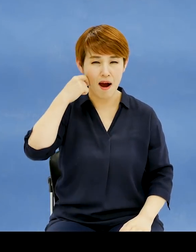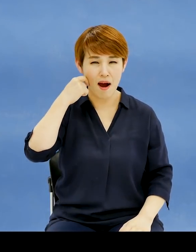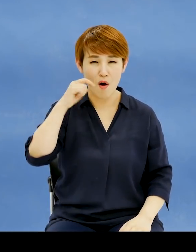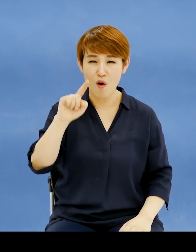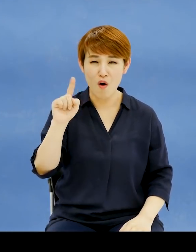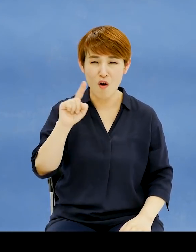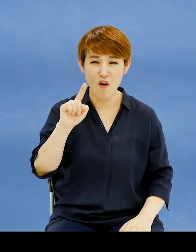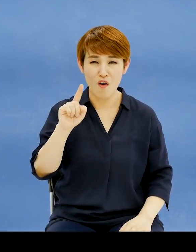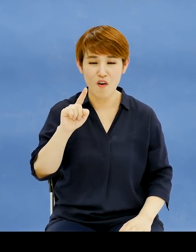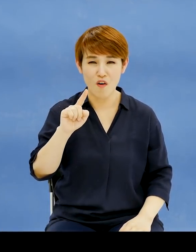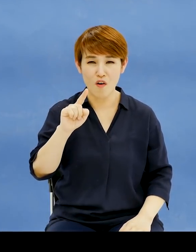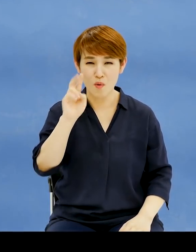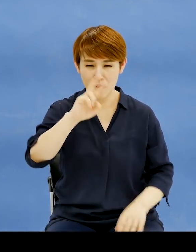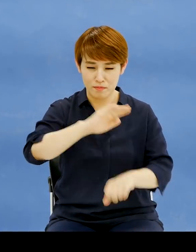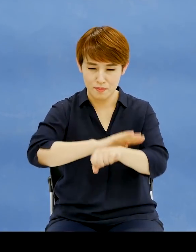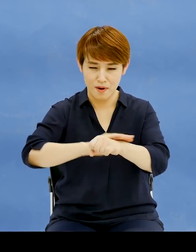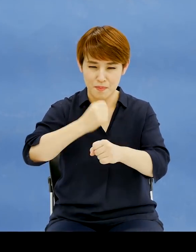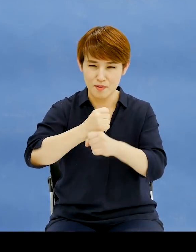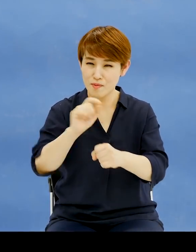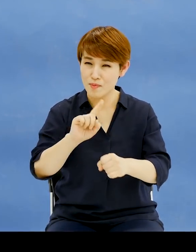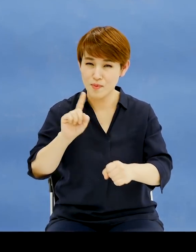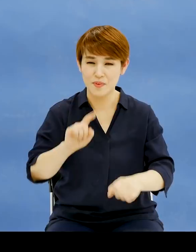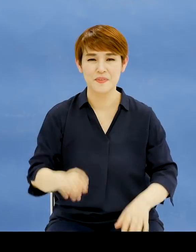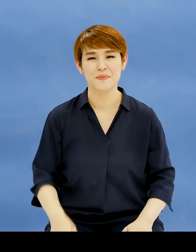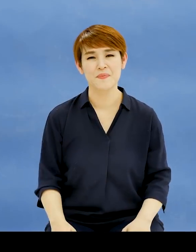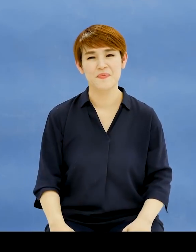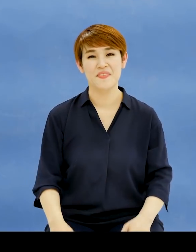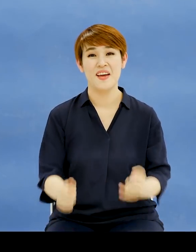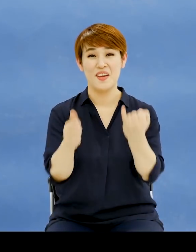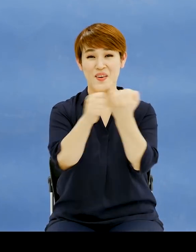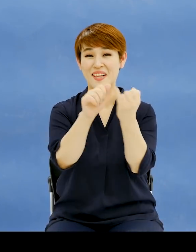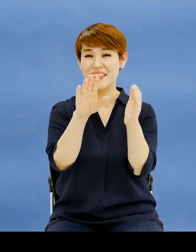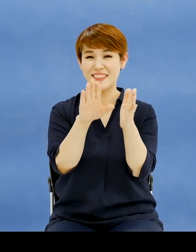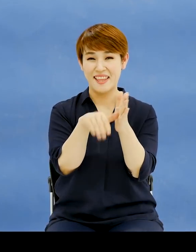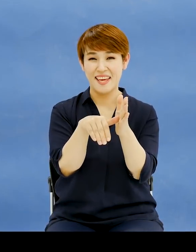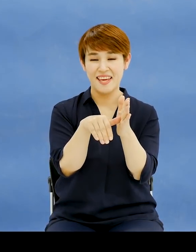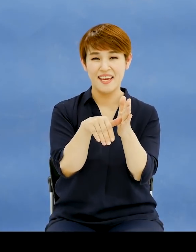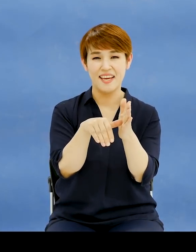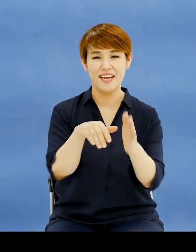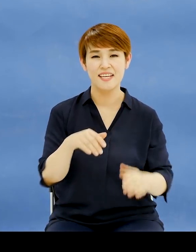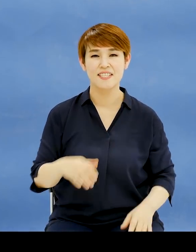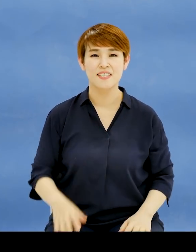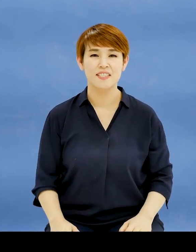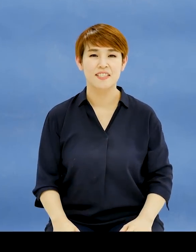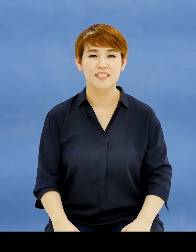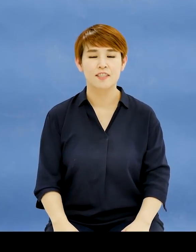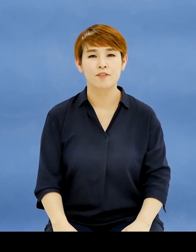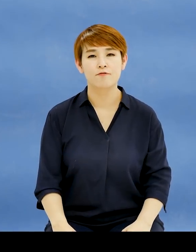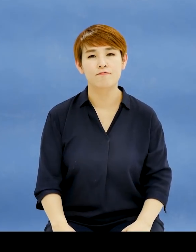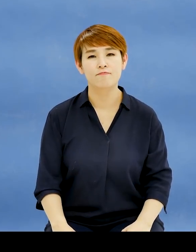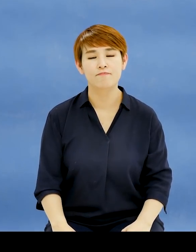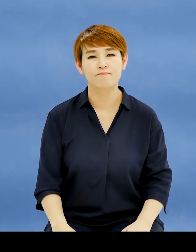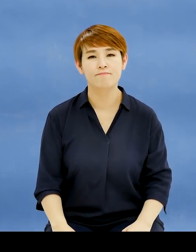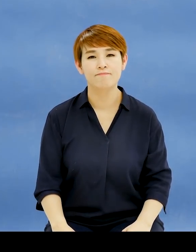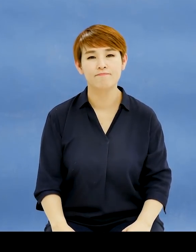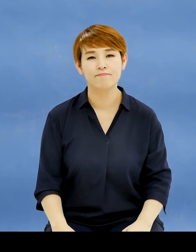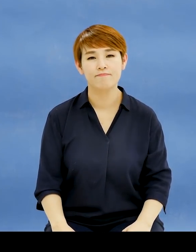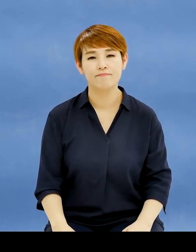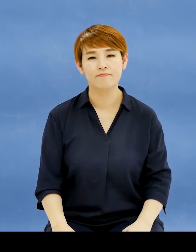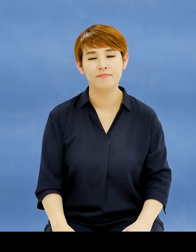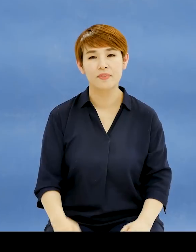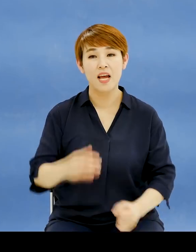이렇게 영감을 어디서 얻으셔서 이렇게 작곡을 잘하시는 걸까요? 저희 결혼했을 때 초반부엔 또 재밌는 게 있어요. 네네.